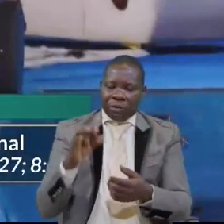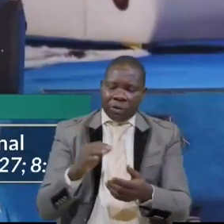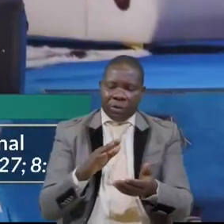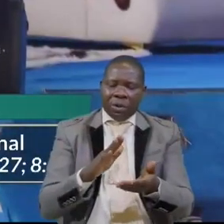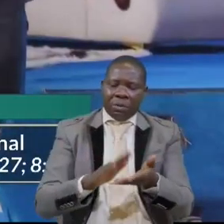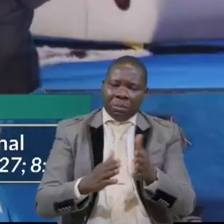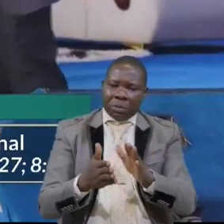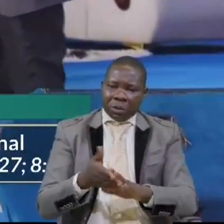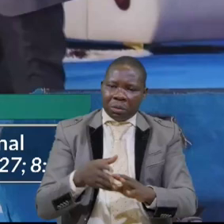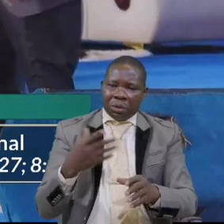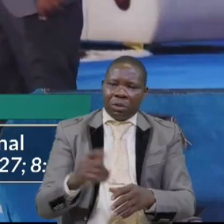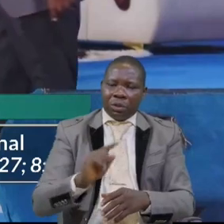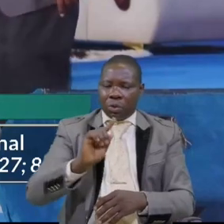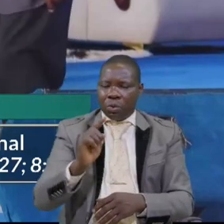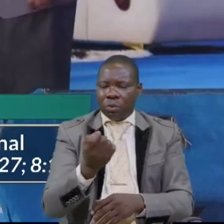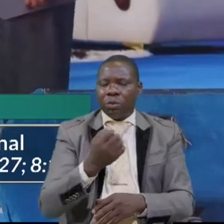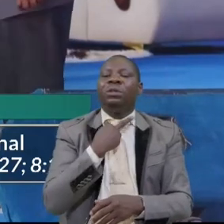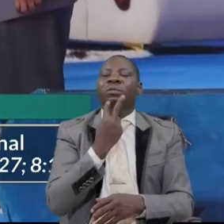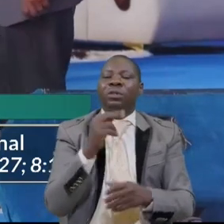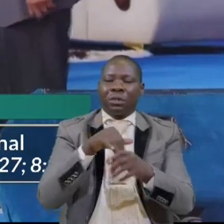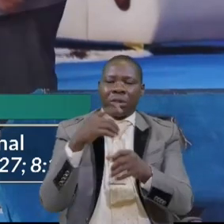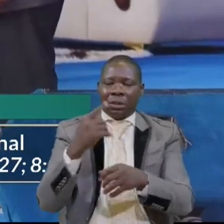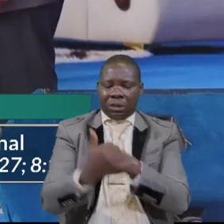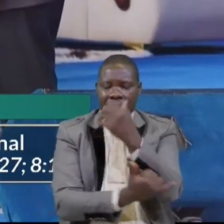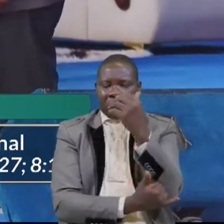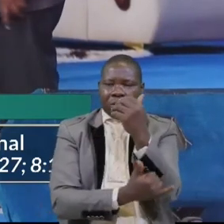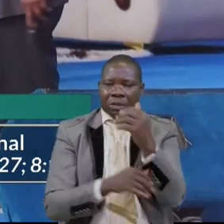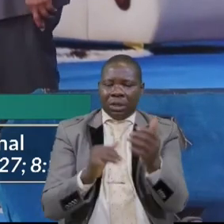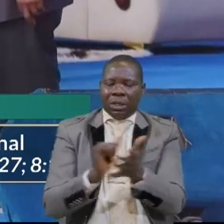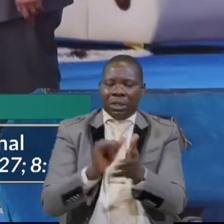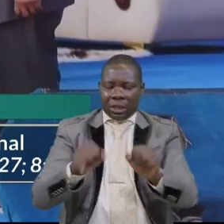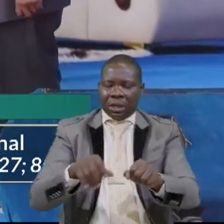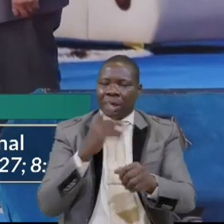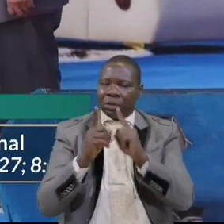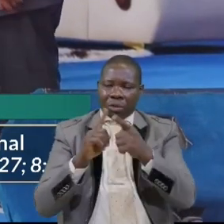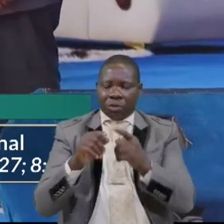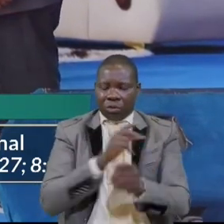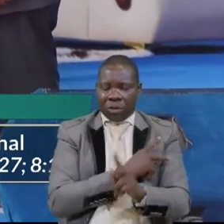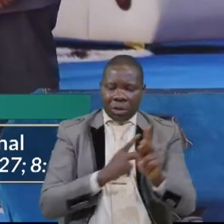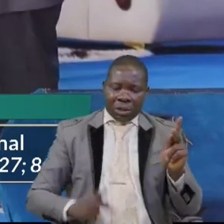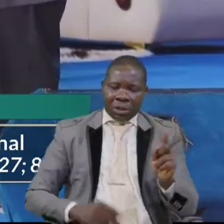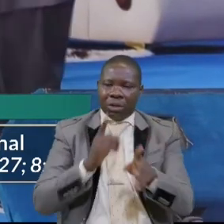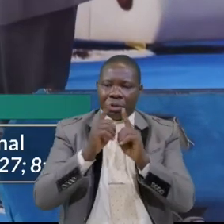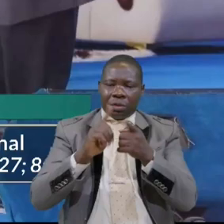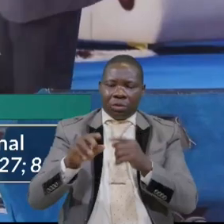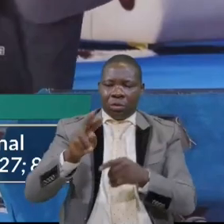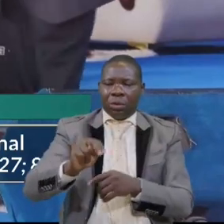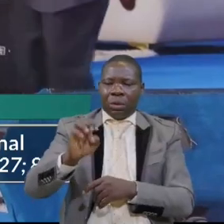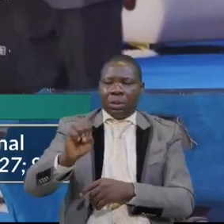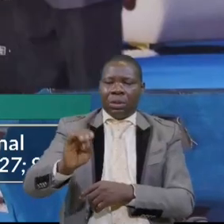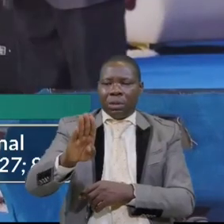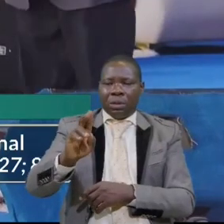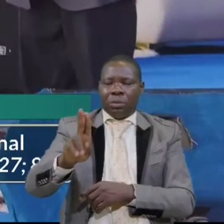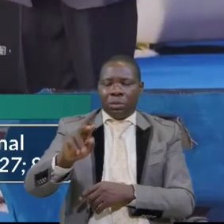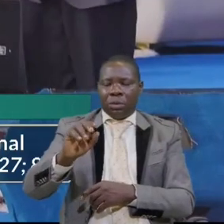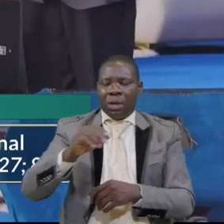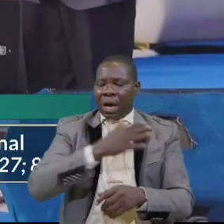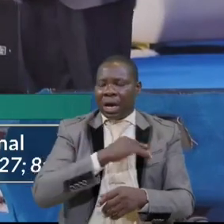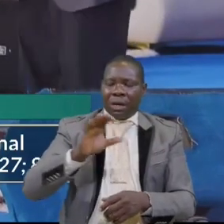la seule voix du pays qui pouvait parler au roi, qui pouvait parler à Nebuchadnezzar, qui pouvait parler à Belshazzar,